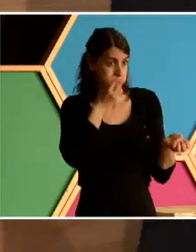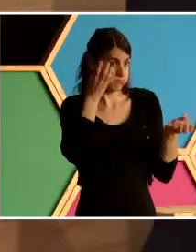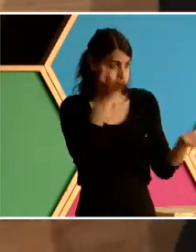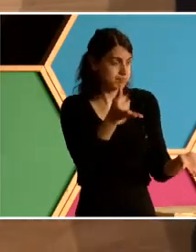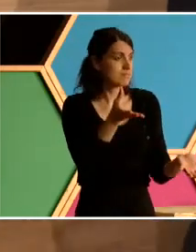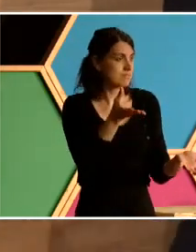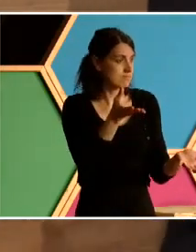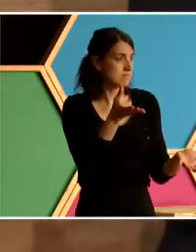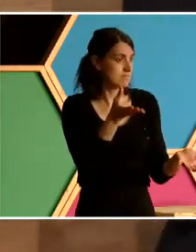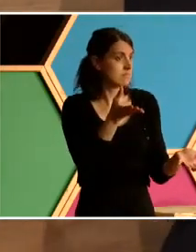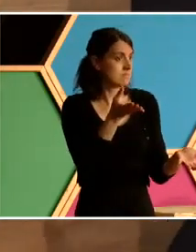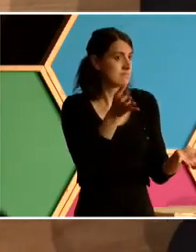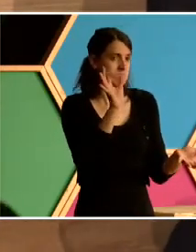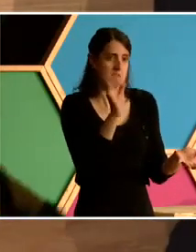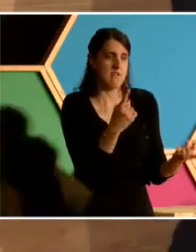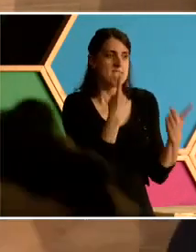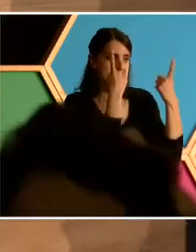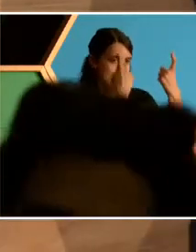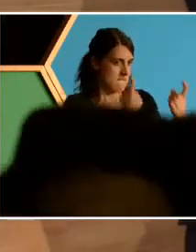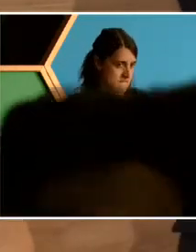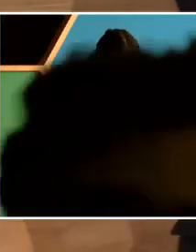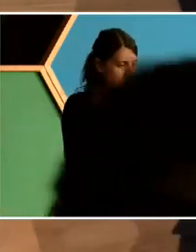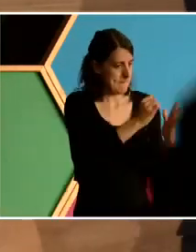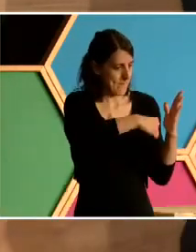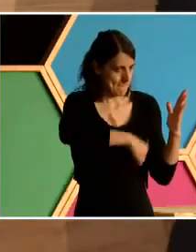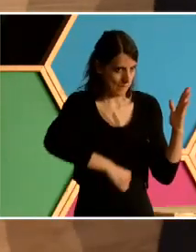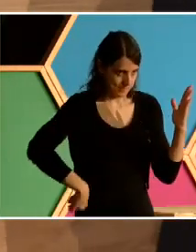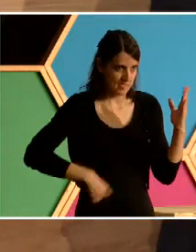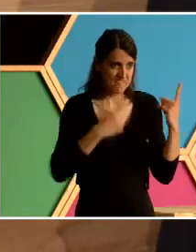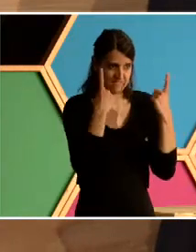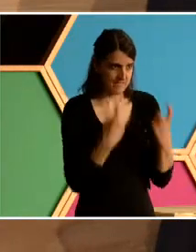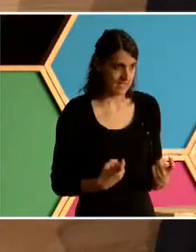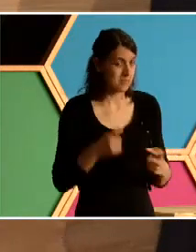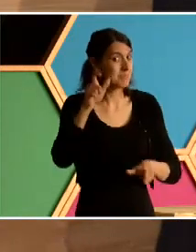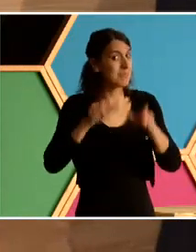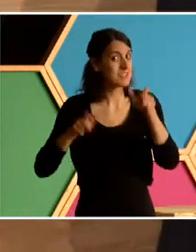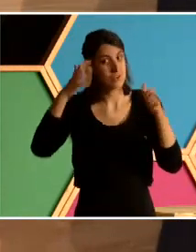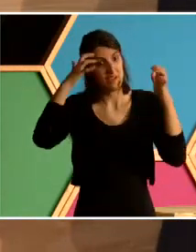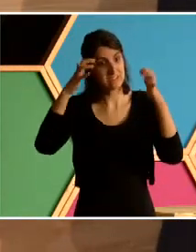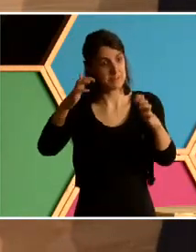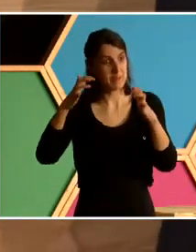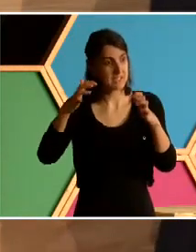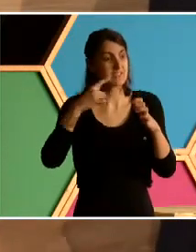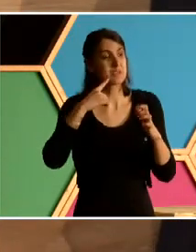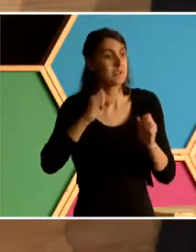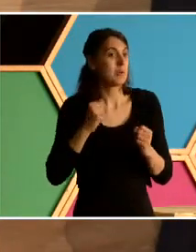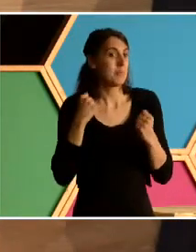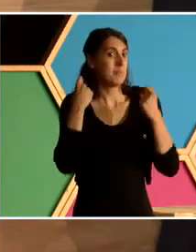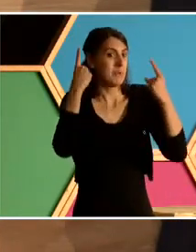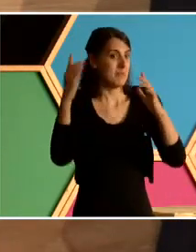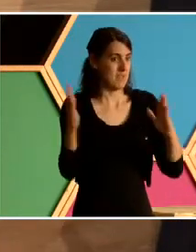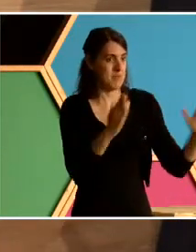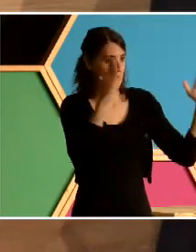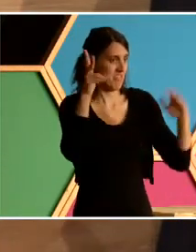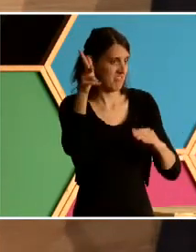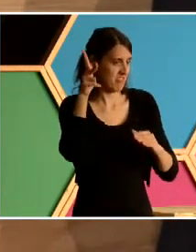compte que és una declaració en què li falten moltes coses. Els experts diuen que hi ha la primera generació de drets humans, drets civils i